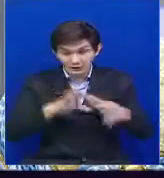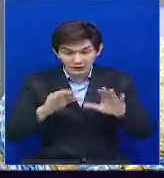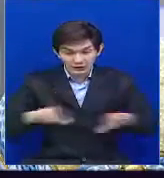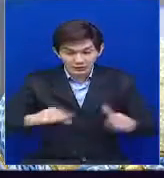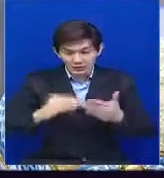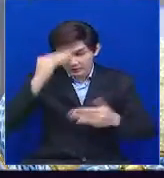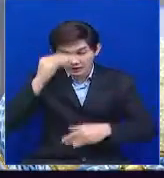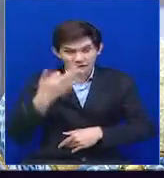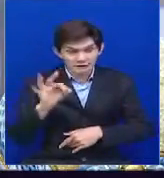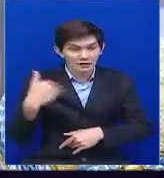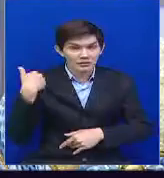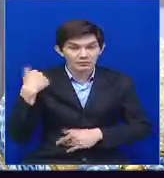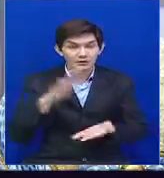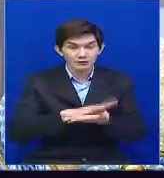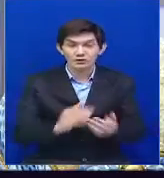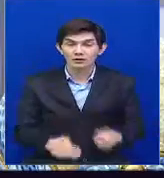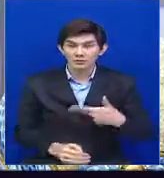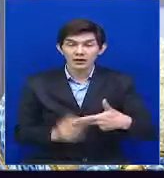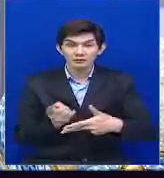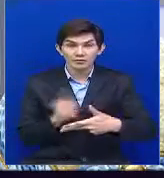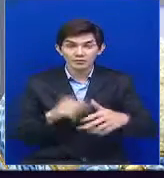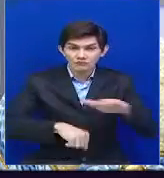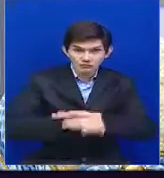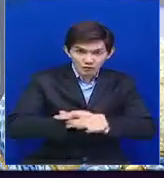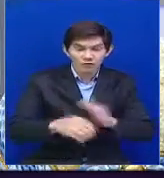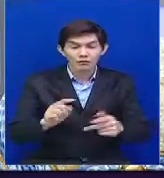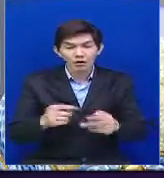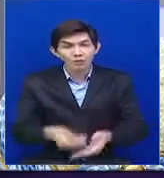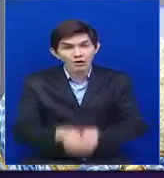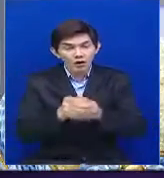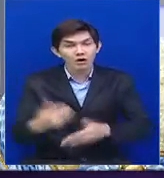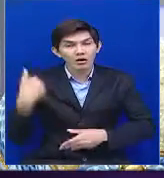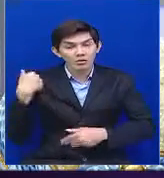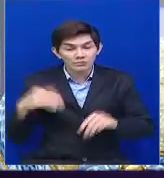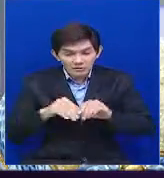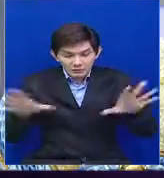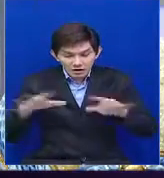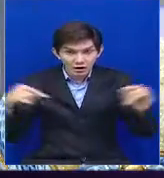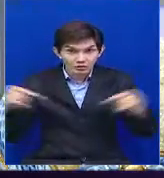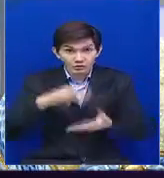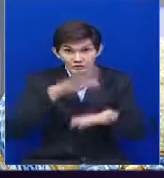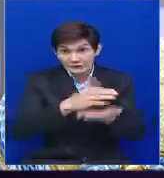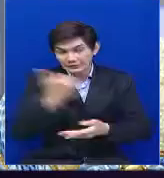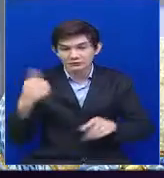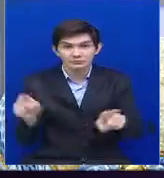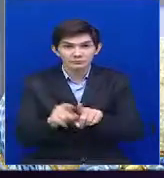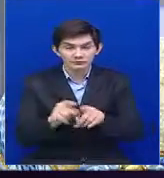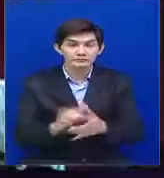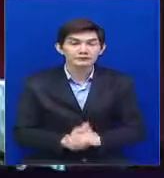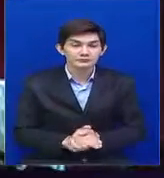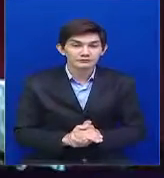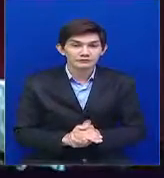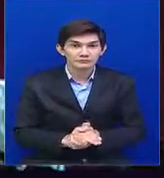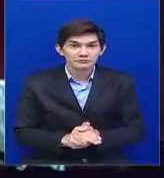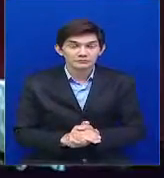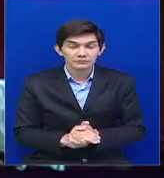ฟรีนำร่องใน3โรงเรียนนะคะเริ่มจากฟุตบอลและวอลเลย์บอลพร้อมกับเตรียมขยายผลไปยังโรงเรียนอื่นๆด้วยค่ะพลเอกดาว